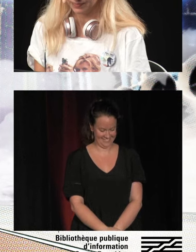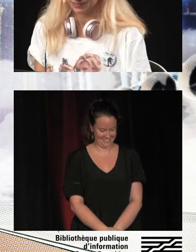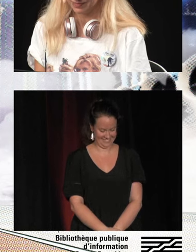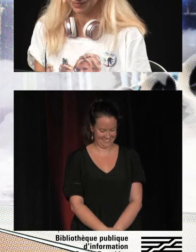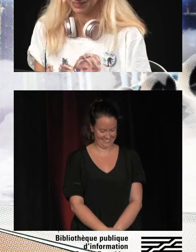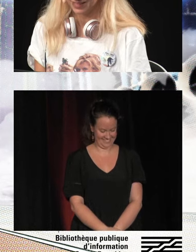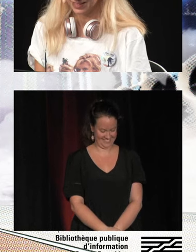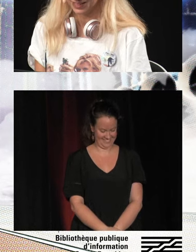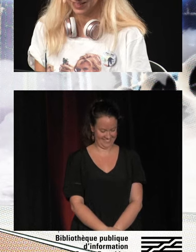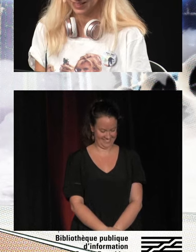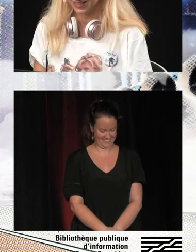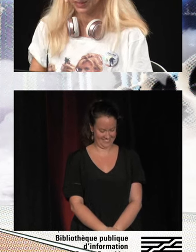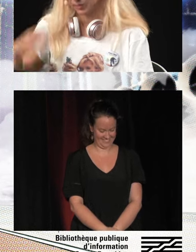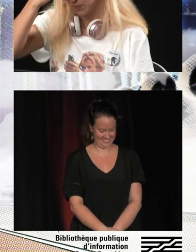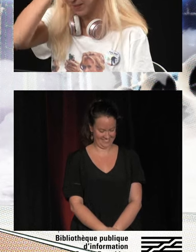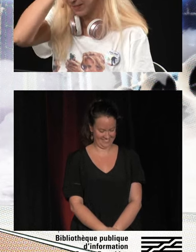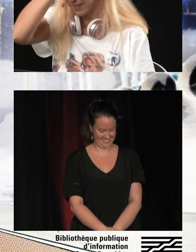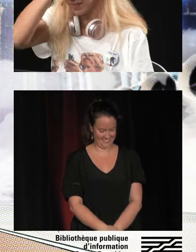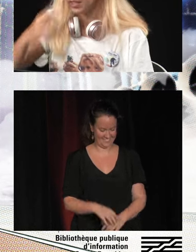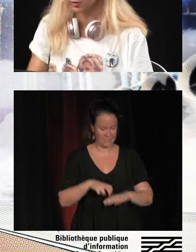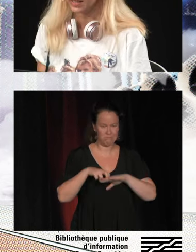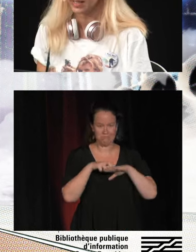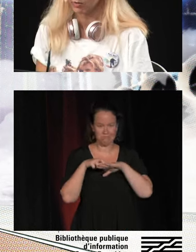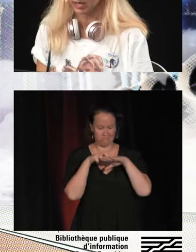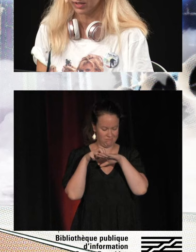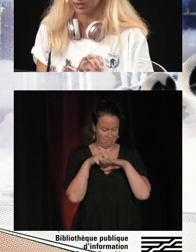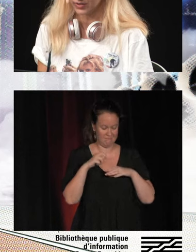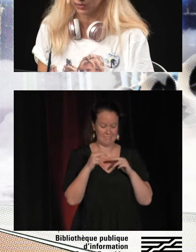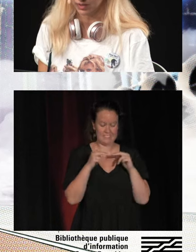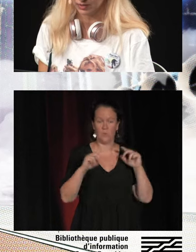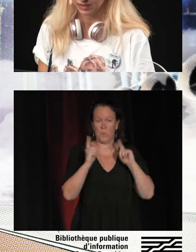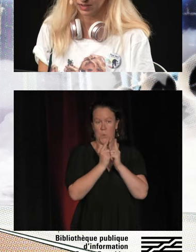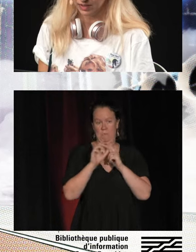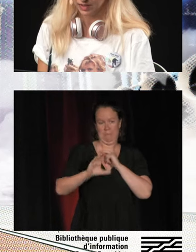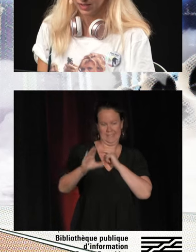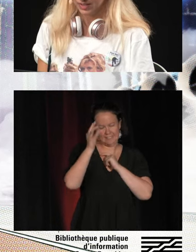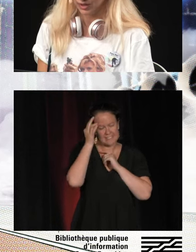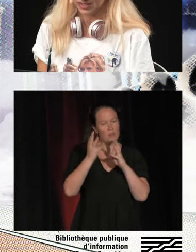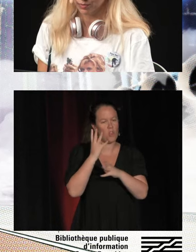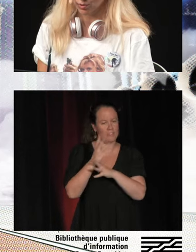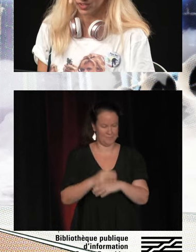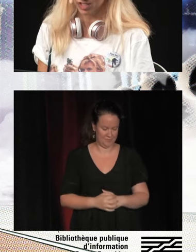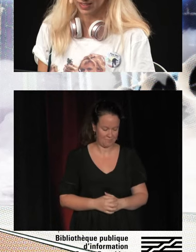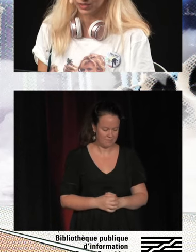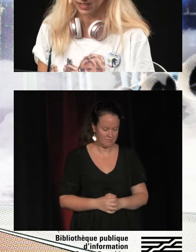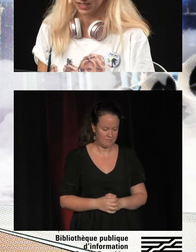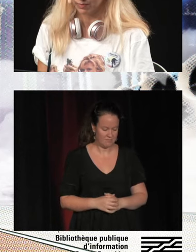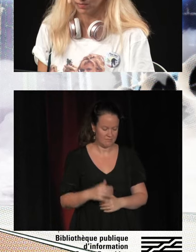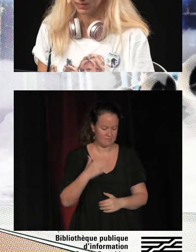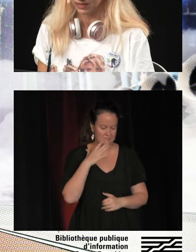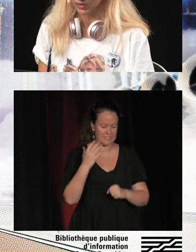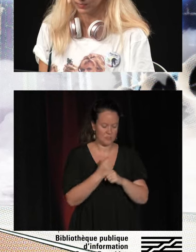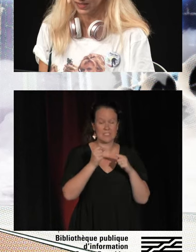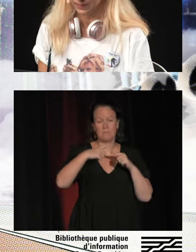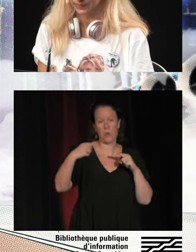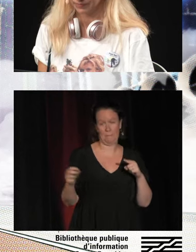Hop. Voilà, on passe par là. C'est des niveaux très très courts, hein, le Star World. Ça aurait été plus court si j'avais réussi à garder la